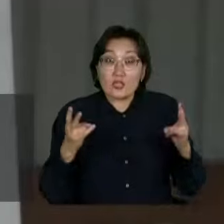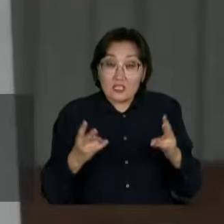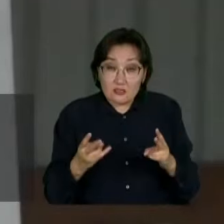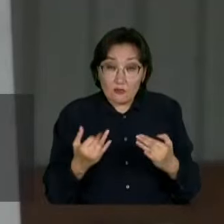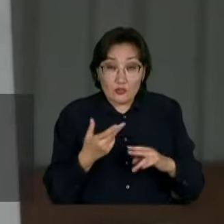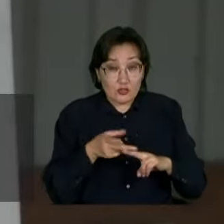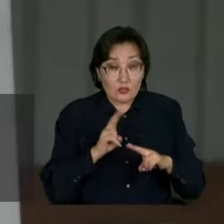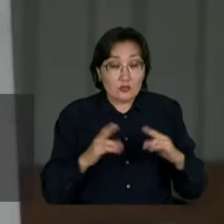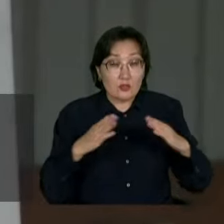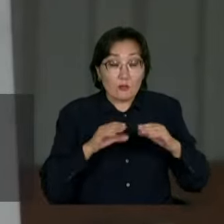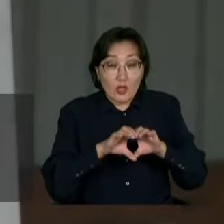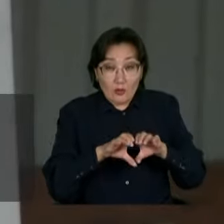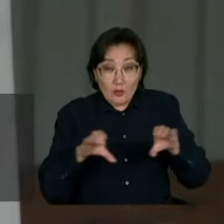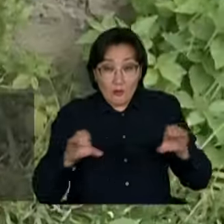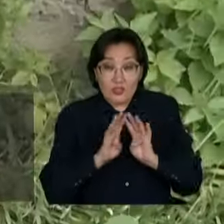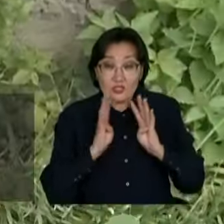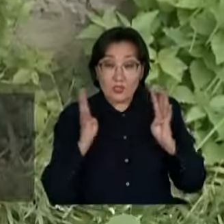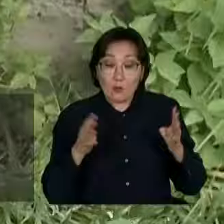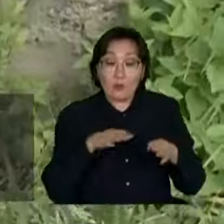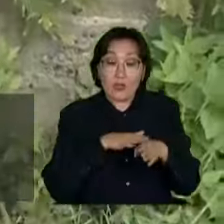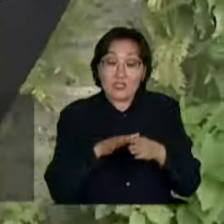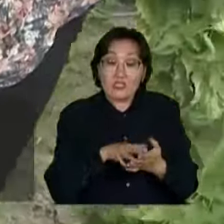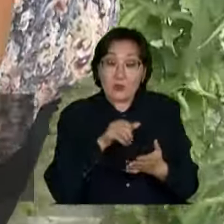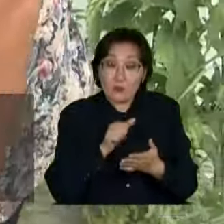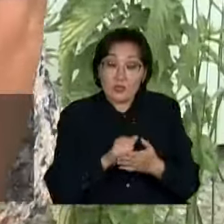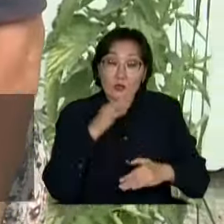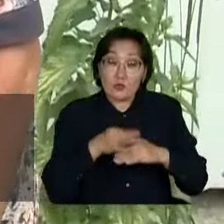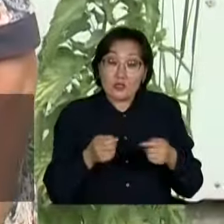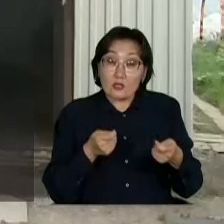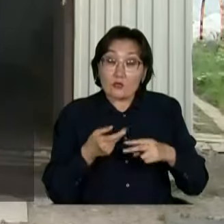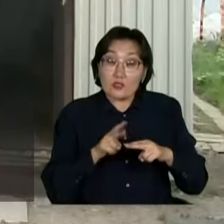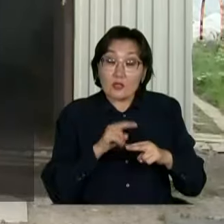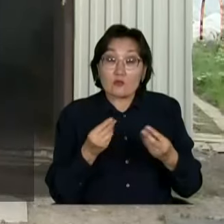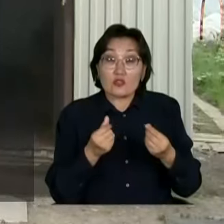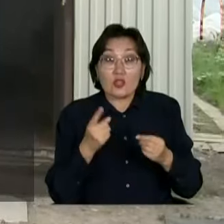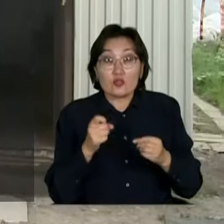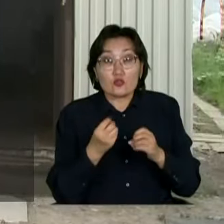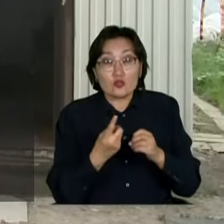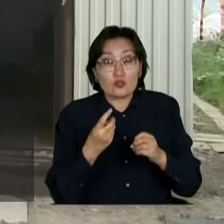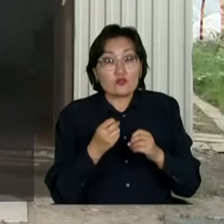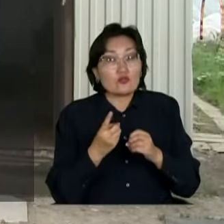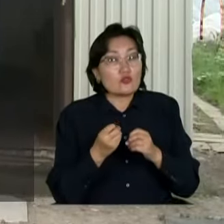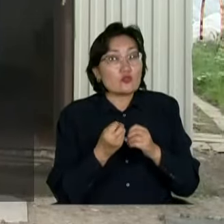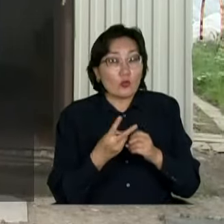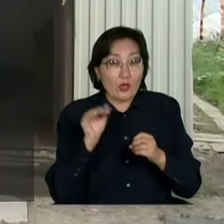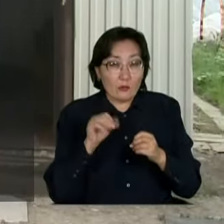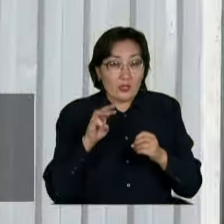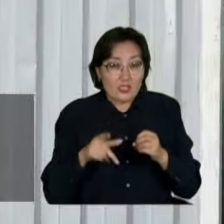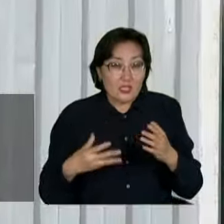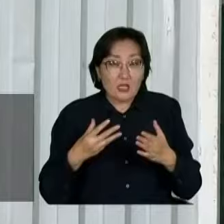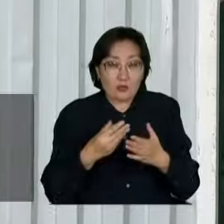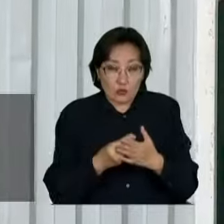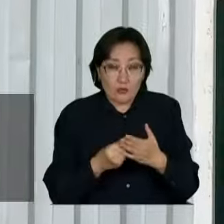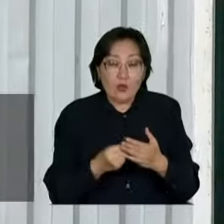тұр. Себебі үйдің іргетасы мен дуалдарына да зақым келген. Ал жауаптылар бұл шығынға бар жоғы 112 мың теңге бөліпті. Пляшковтар әулеті